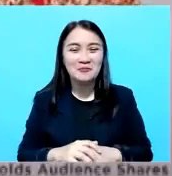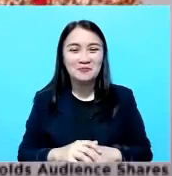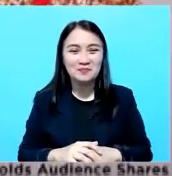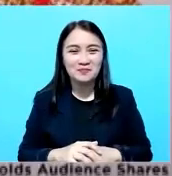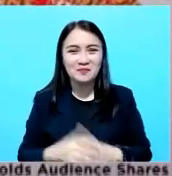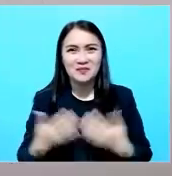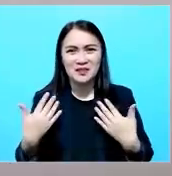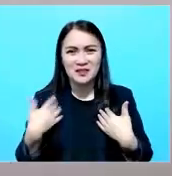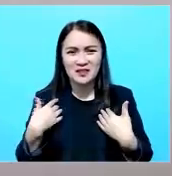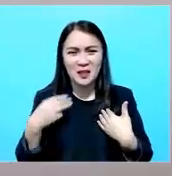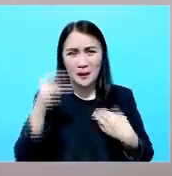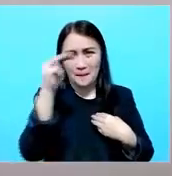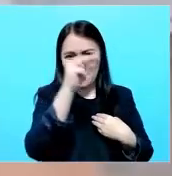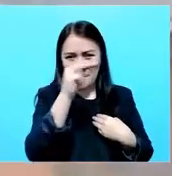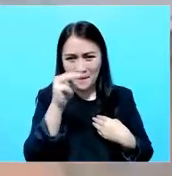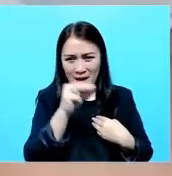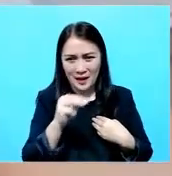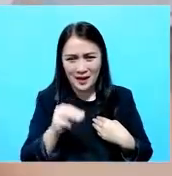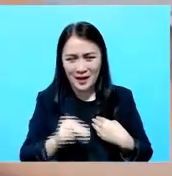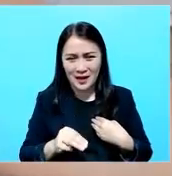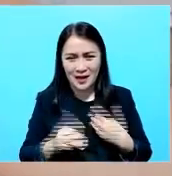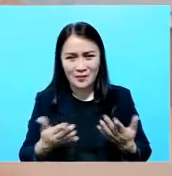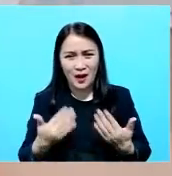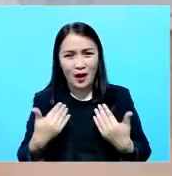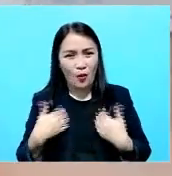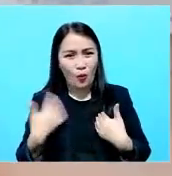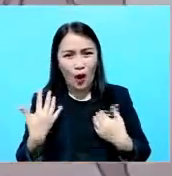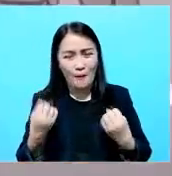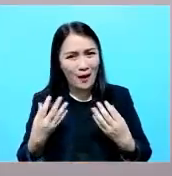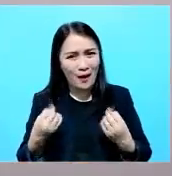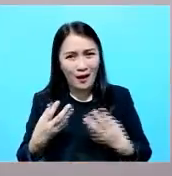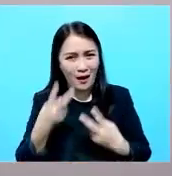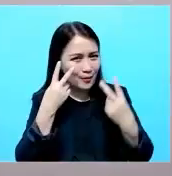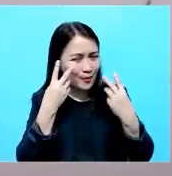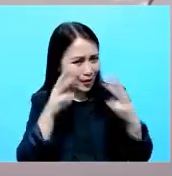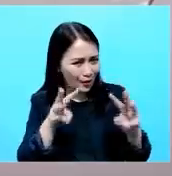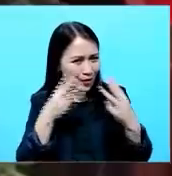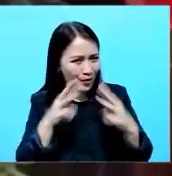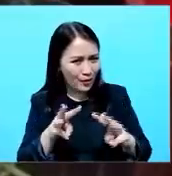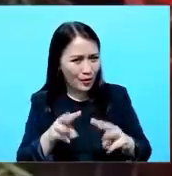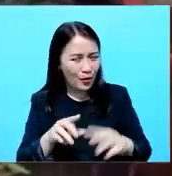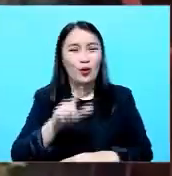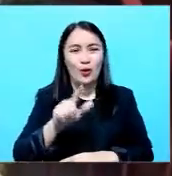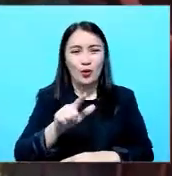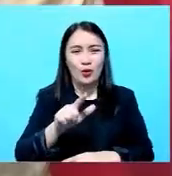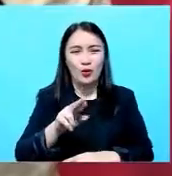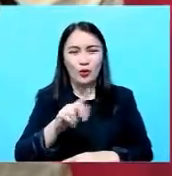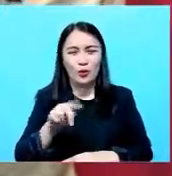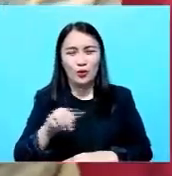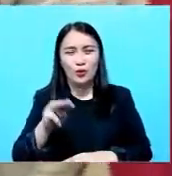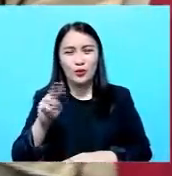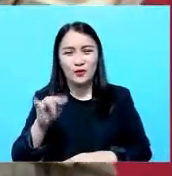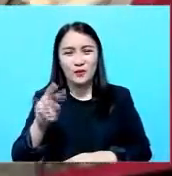natin at nakikita naman natin gano'ng kainit at gano'ng katutok at tutok na tutok ang Luz Viminda sa Batang Quiapo. We saw the